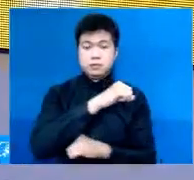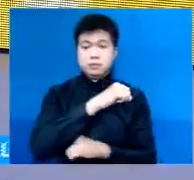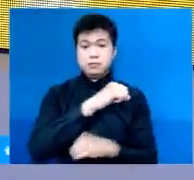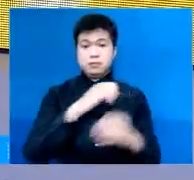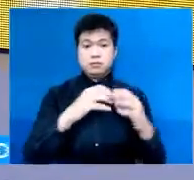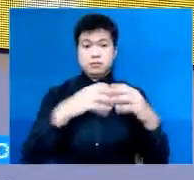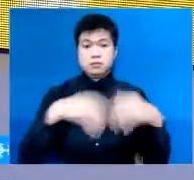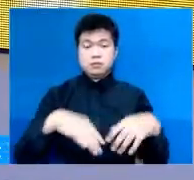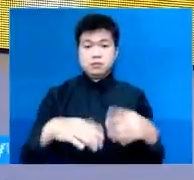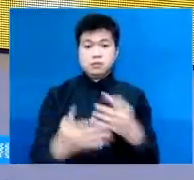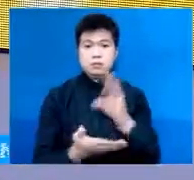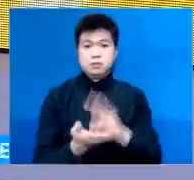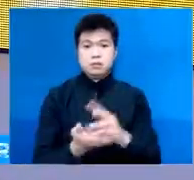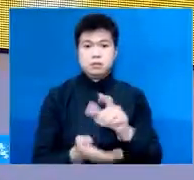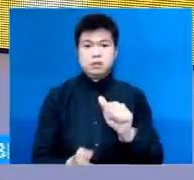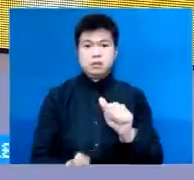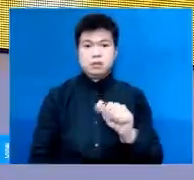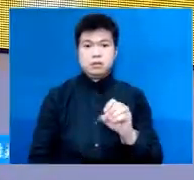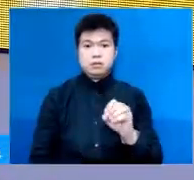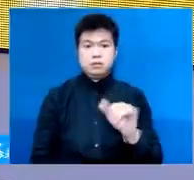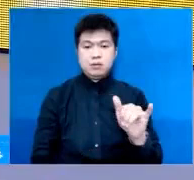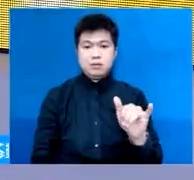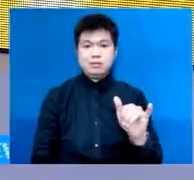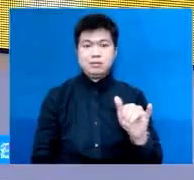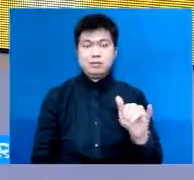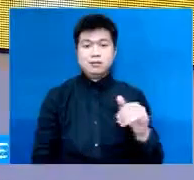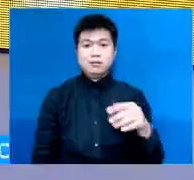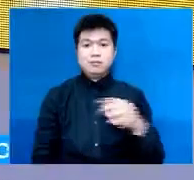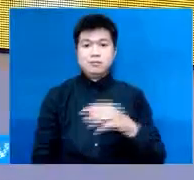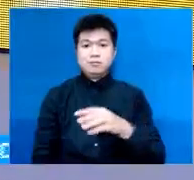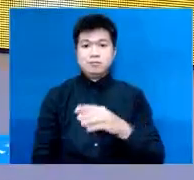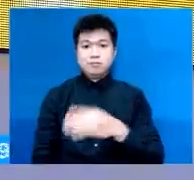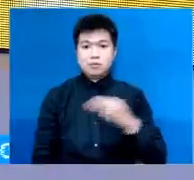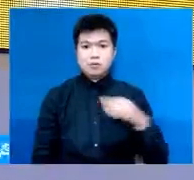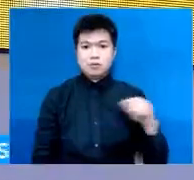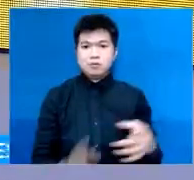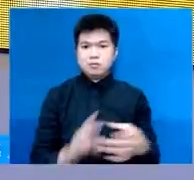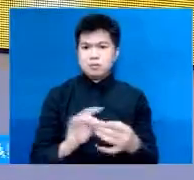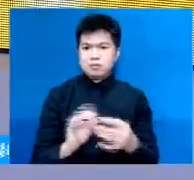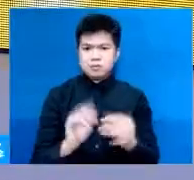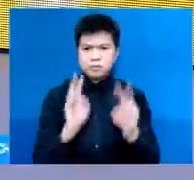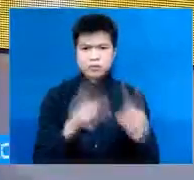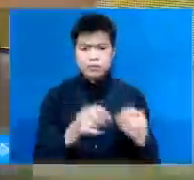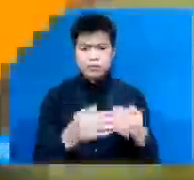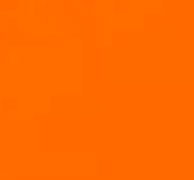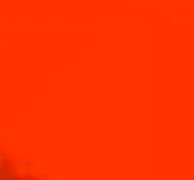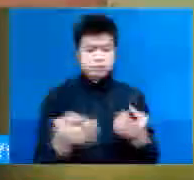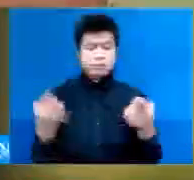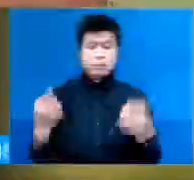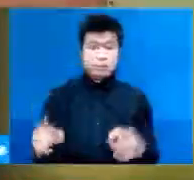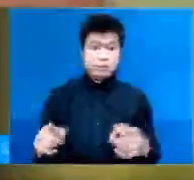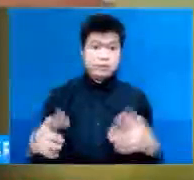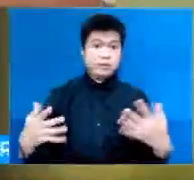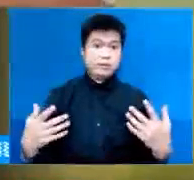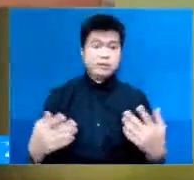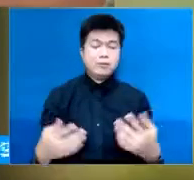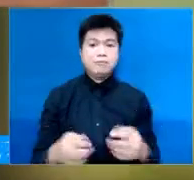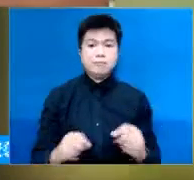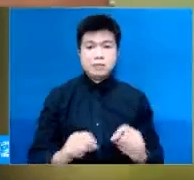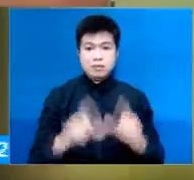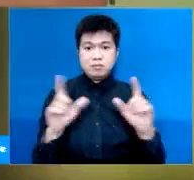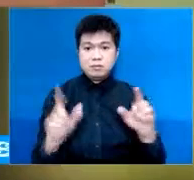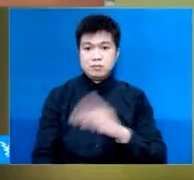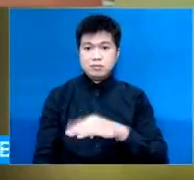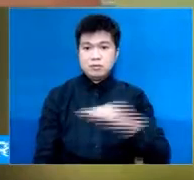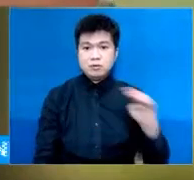Bohol. Ikinwento naman ang isa sa mga nakaligtas ang nasaksihan bago ang trahedya. Live mula sa Bohol, nasa frontline ng balitang